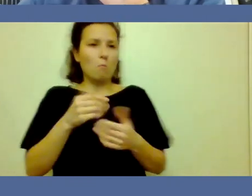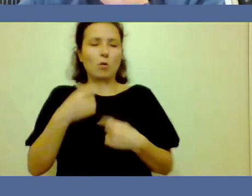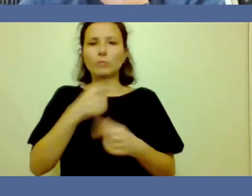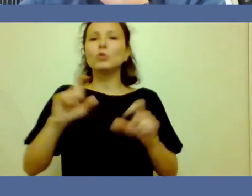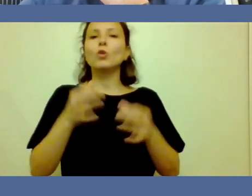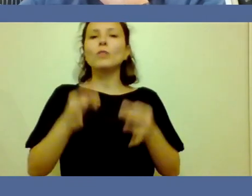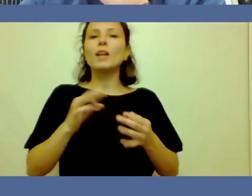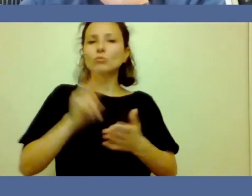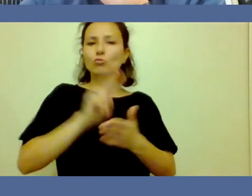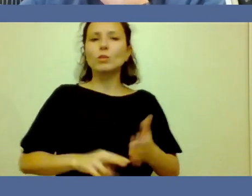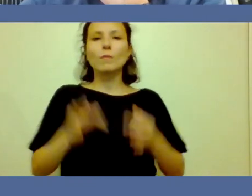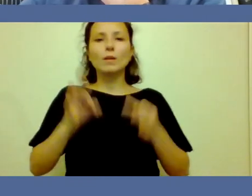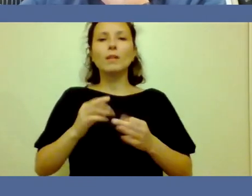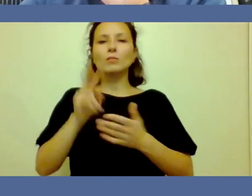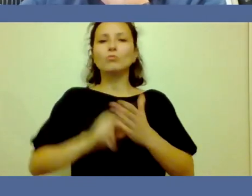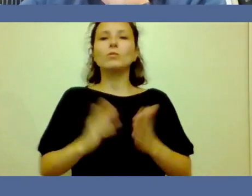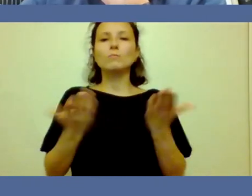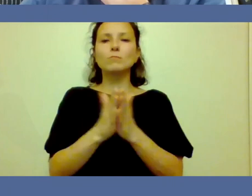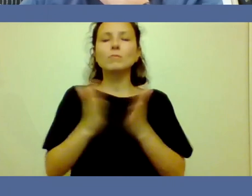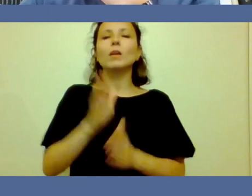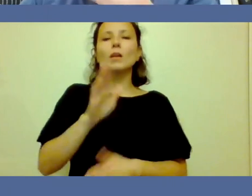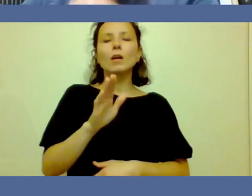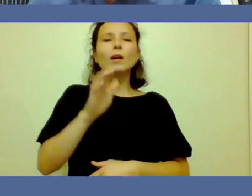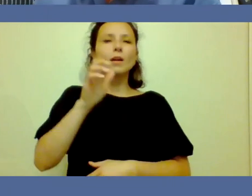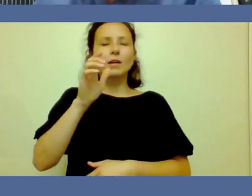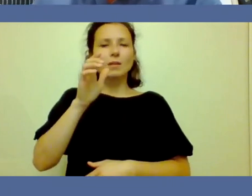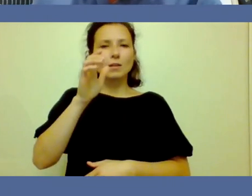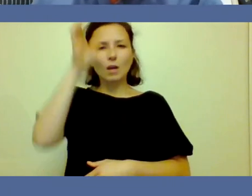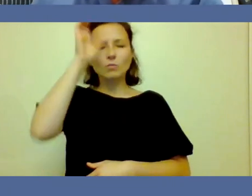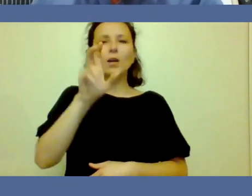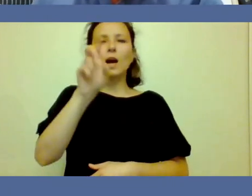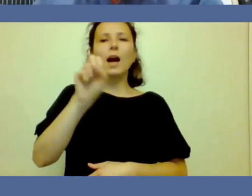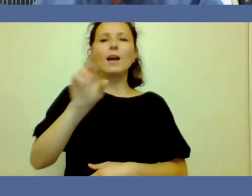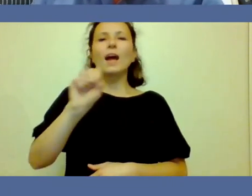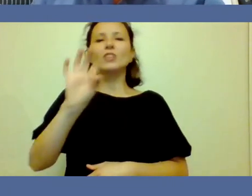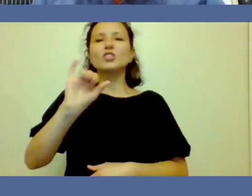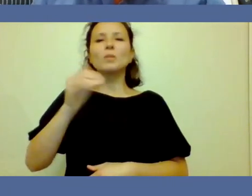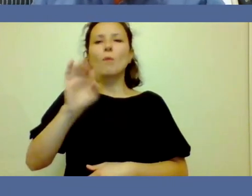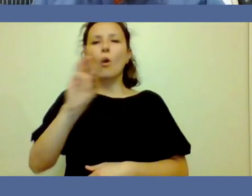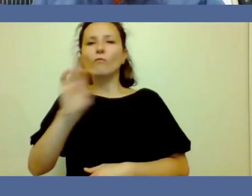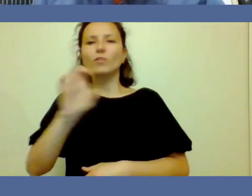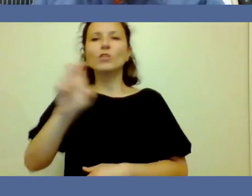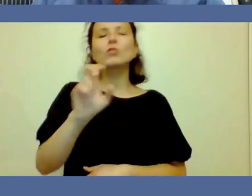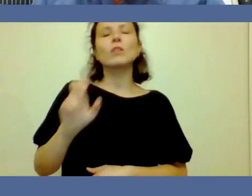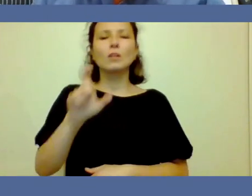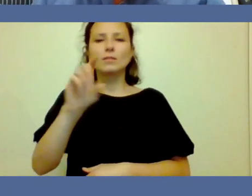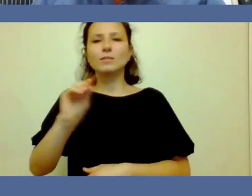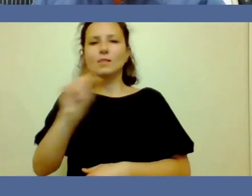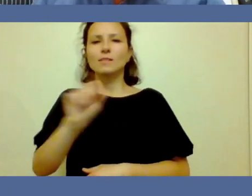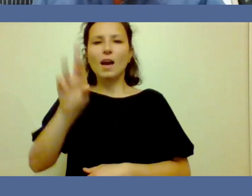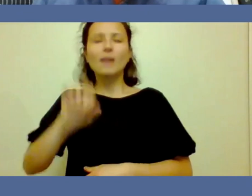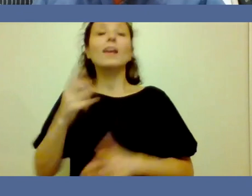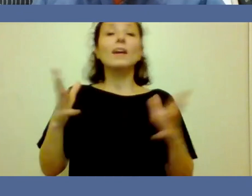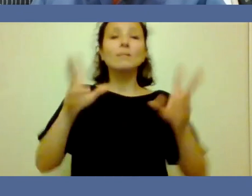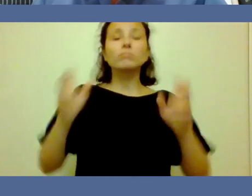czytam książkę Harasimowicza Cezarego. Znaleźć, naprawić, wykończyć. Taką czytam